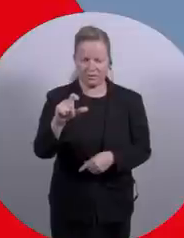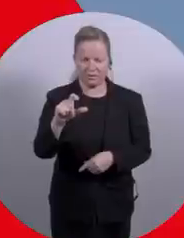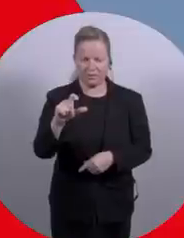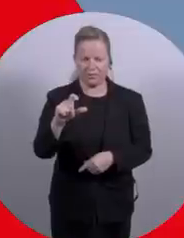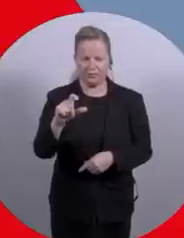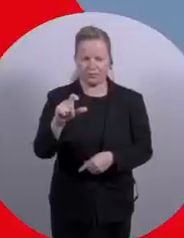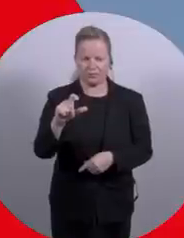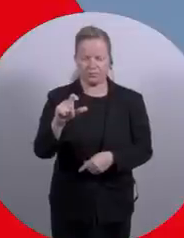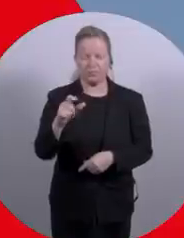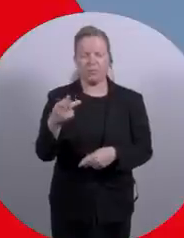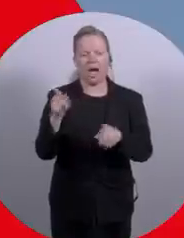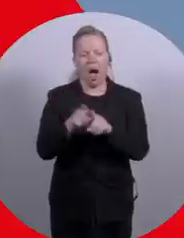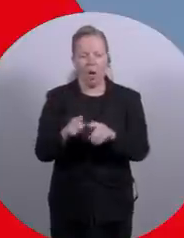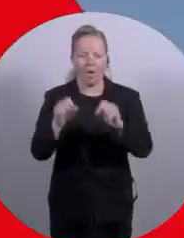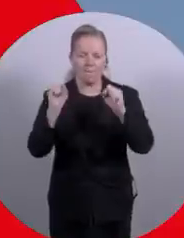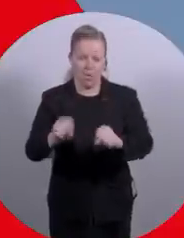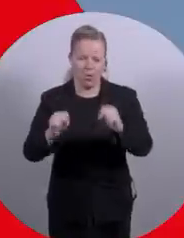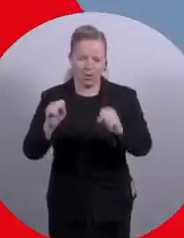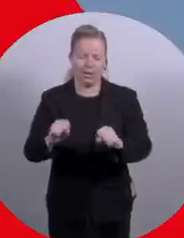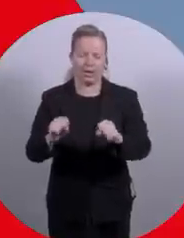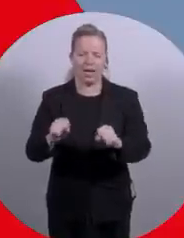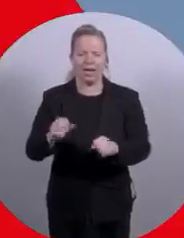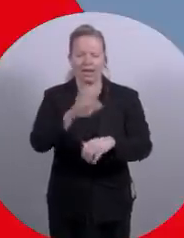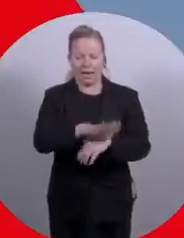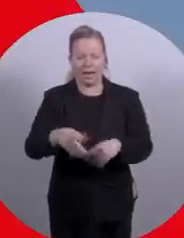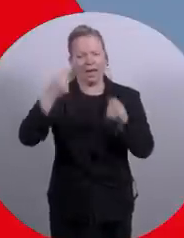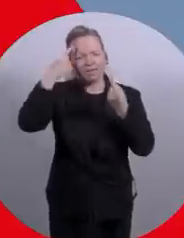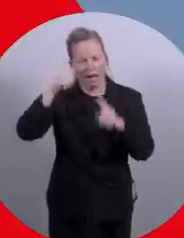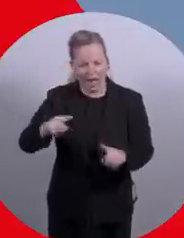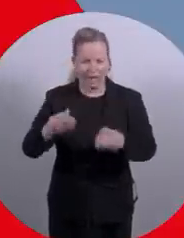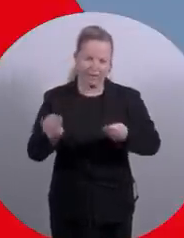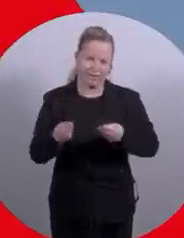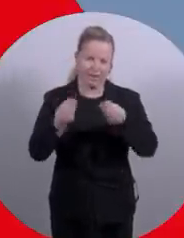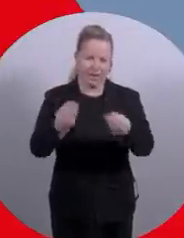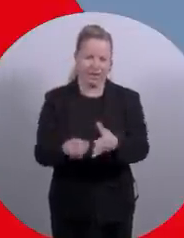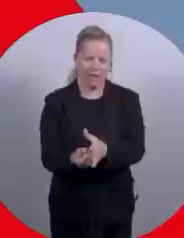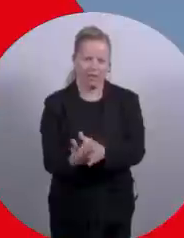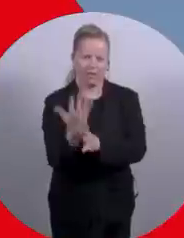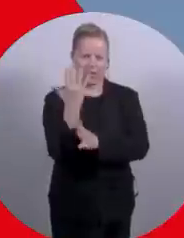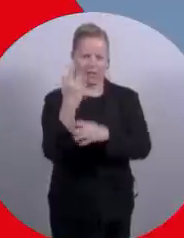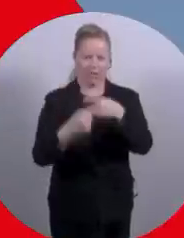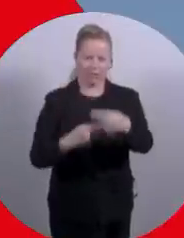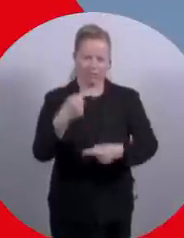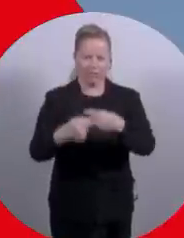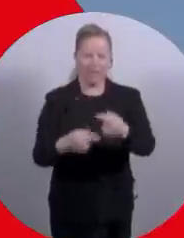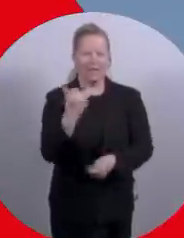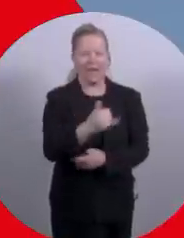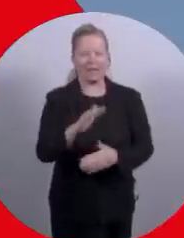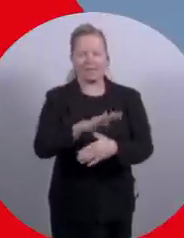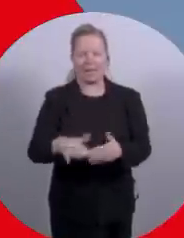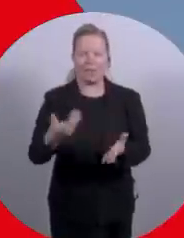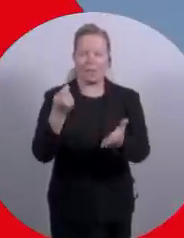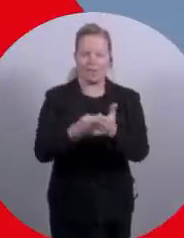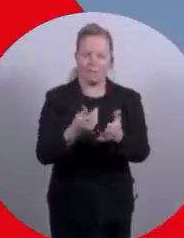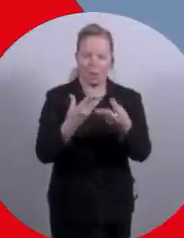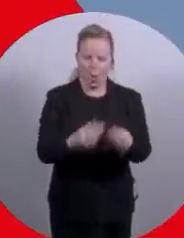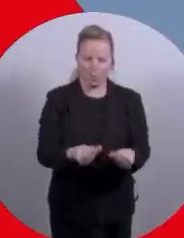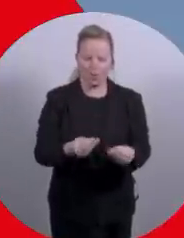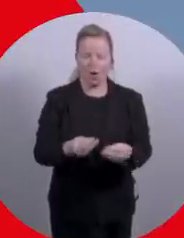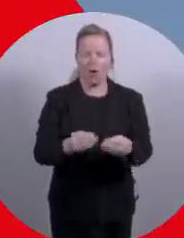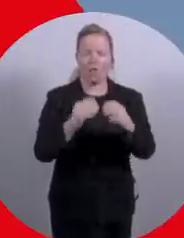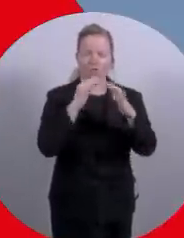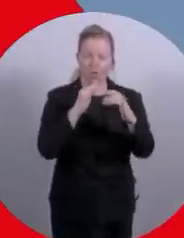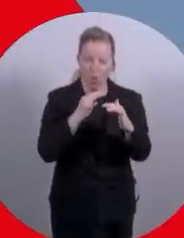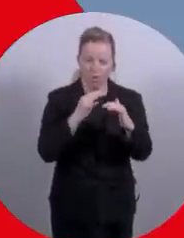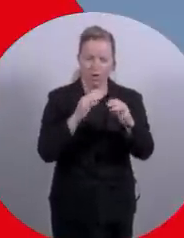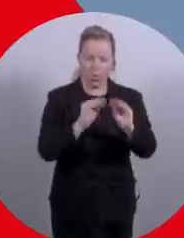möglich in den Kindern auch ihre Talente aufzuleben jedes Kind in der Volksschule bekommt kostenlos Flötenunterricht und eine